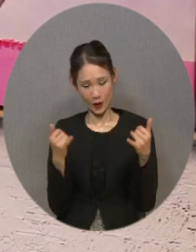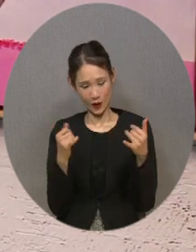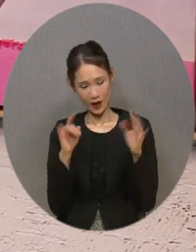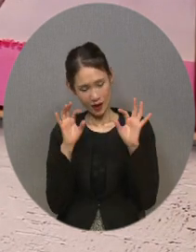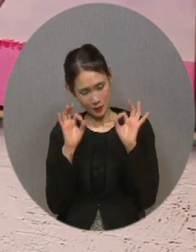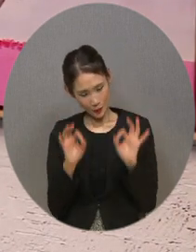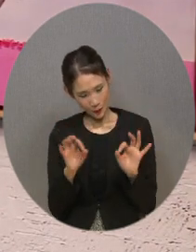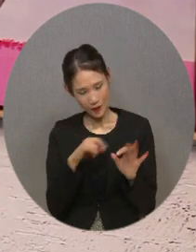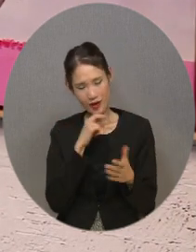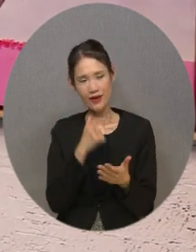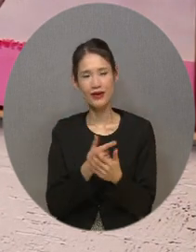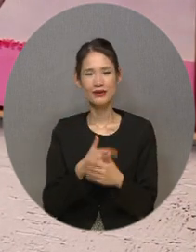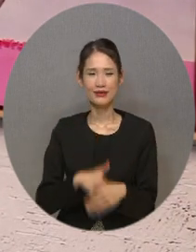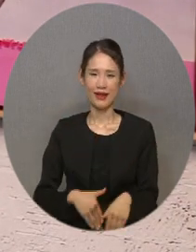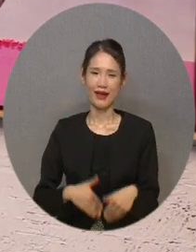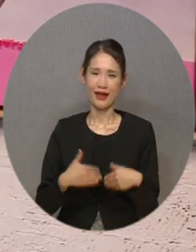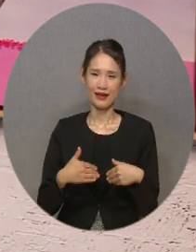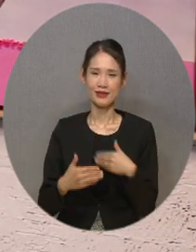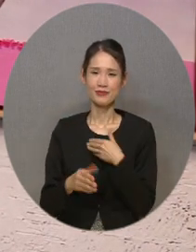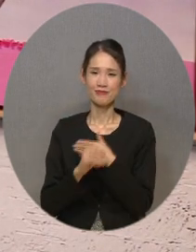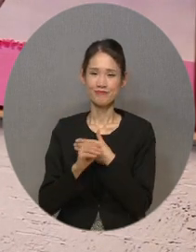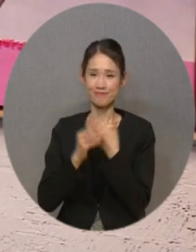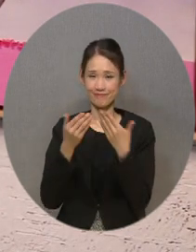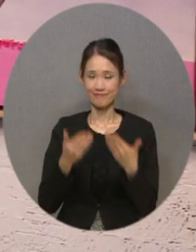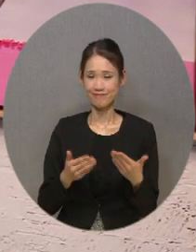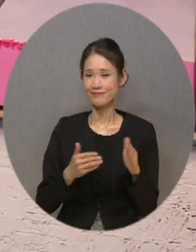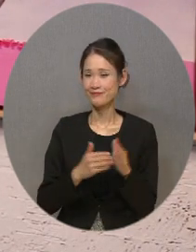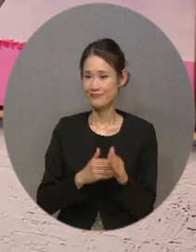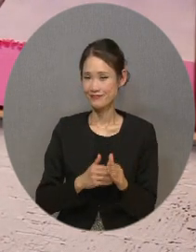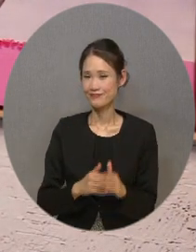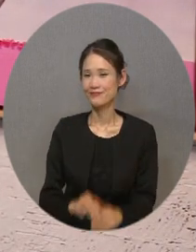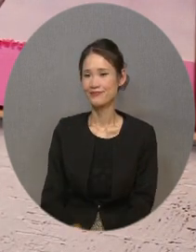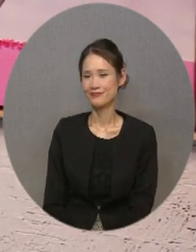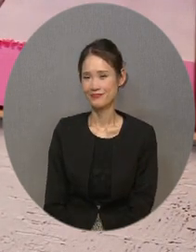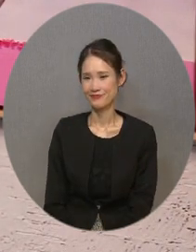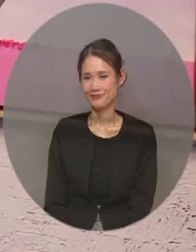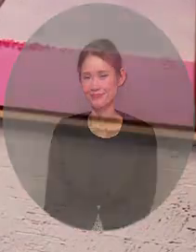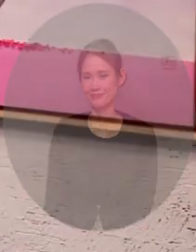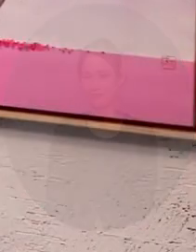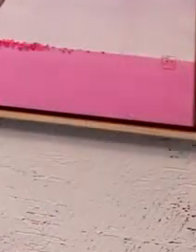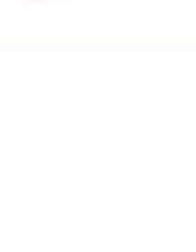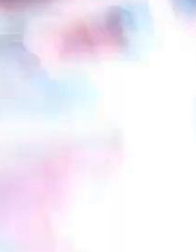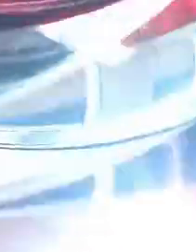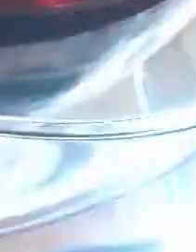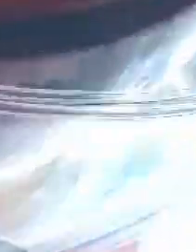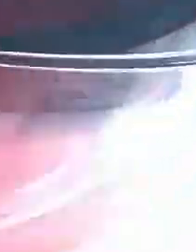따뜻한 감성으로 물들이게 합니다. 복지TV 뉴스 배은아입니다.